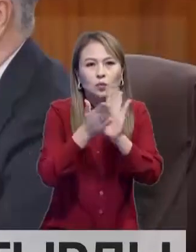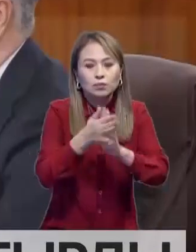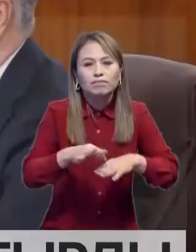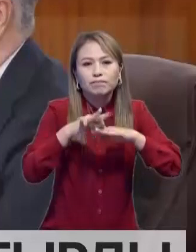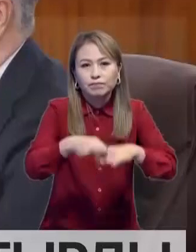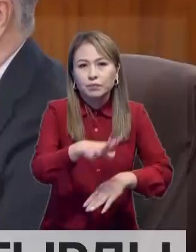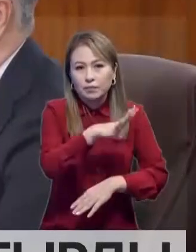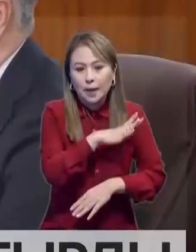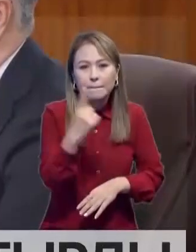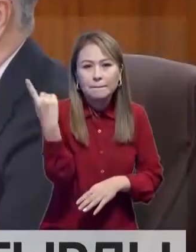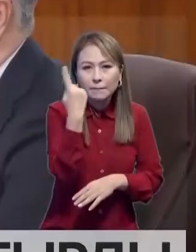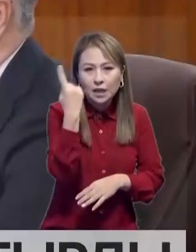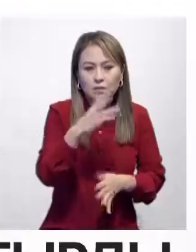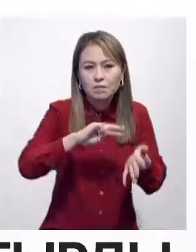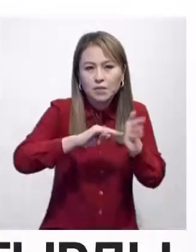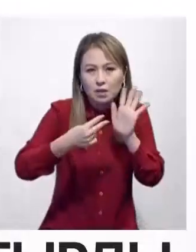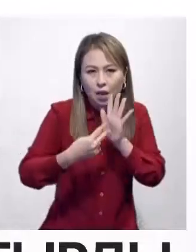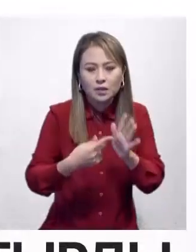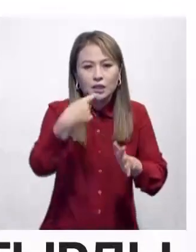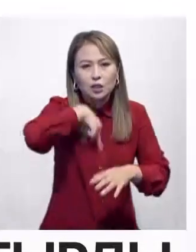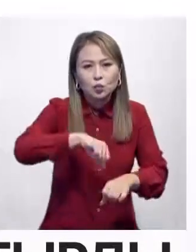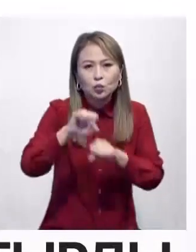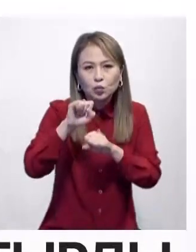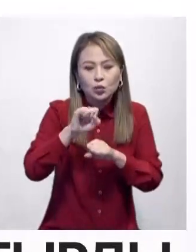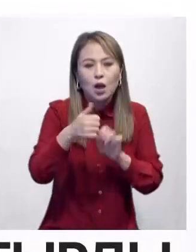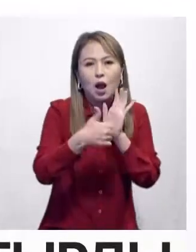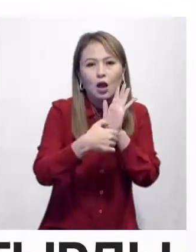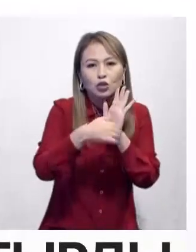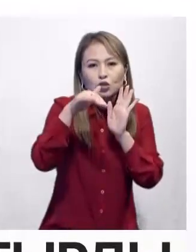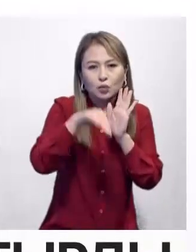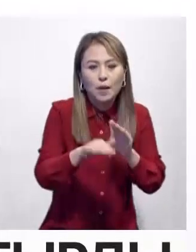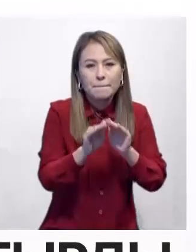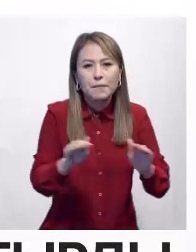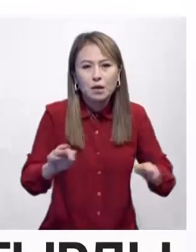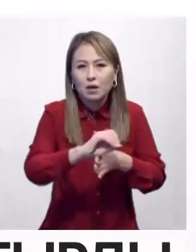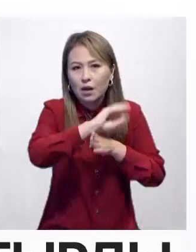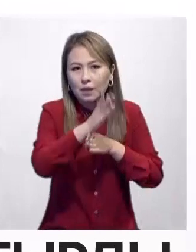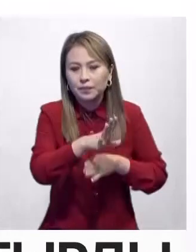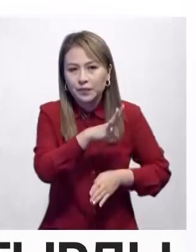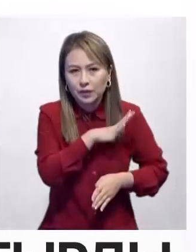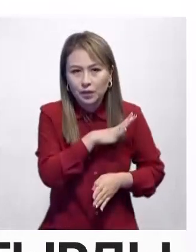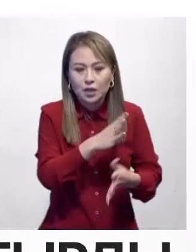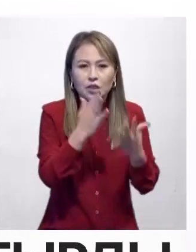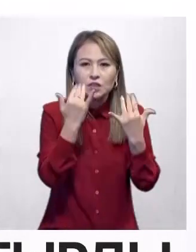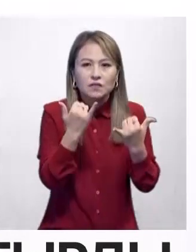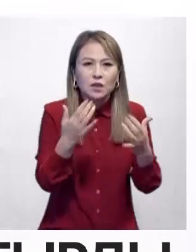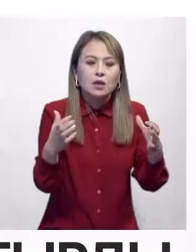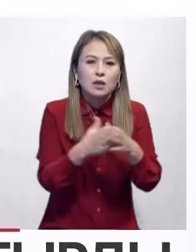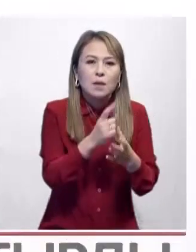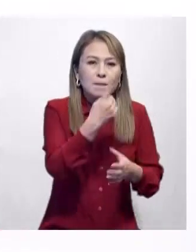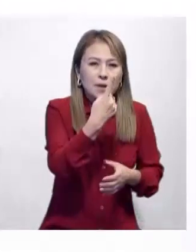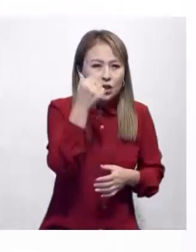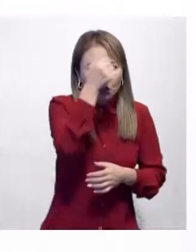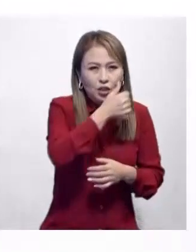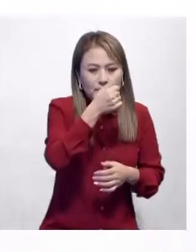қабылдануда. Біріншіден, жоспарлы иммундаумен 600 мыңнан астам бала қамтылды. Бұл 1 жас пен 6